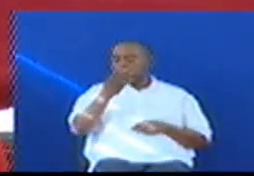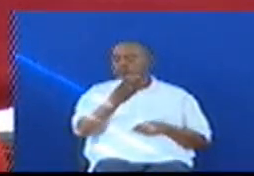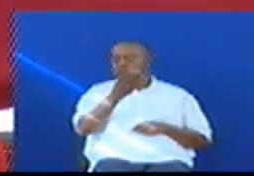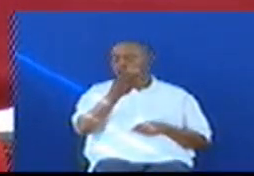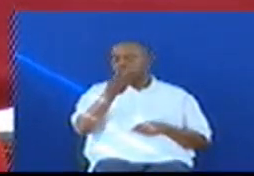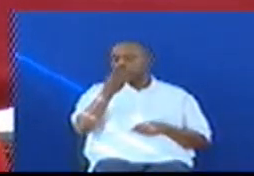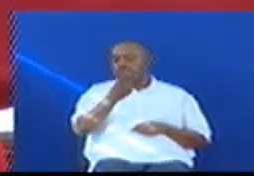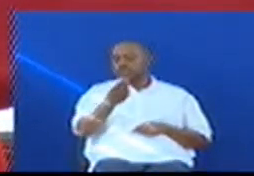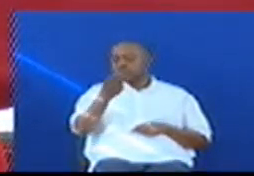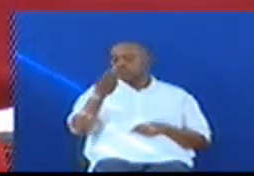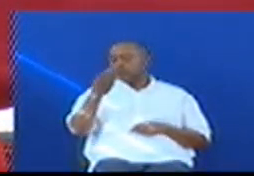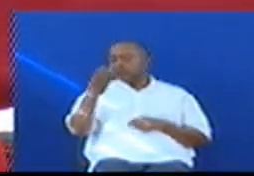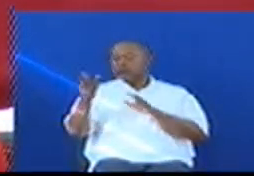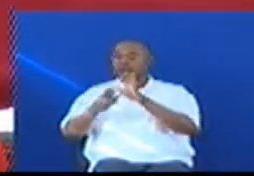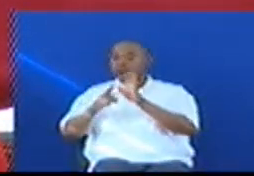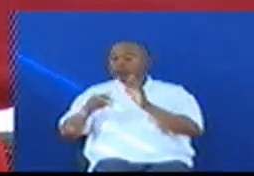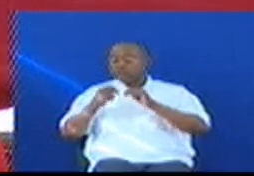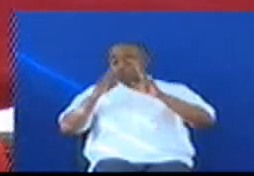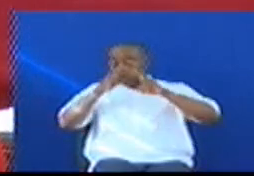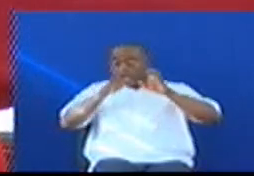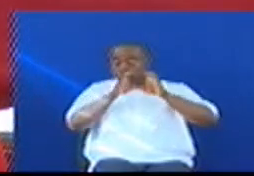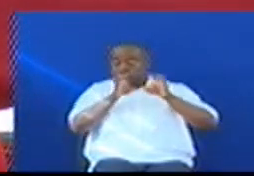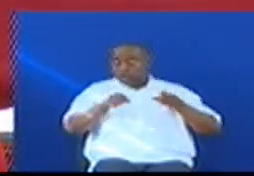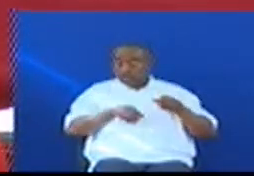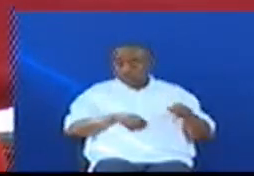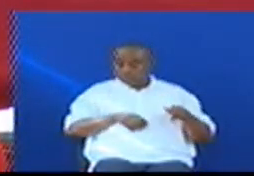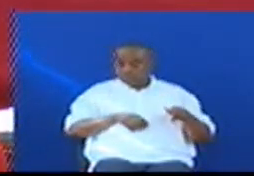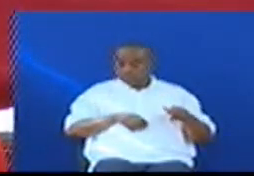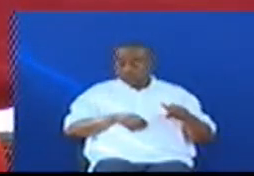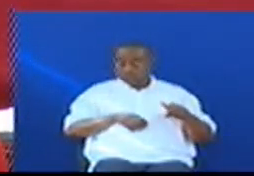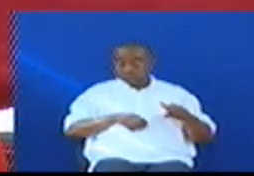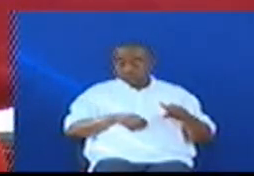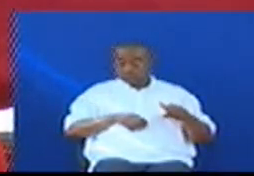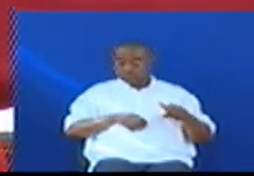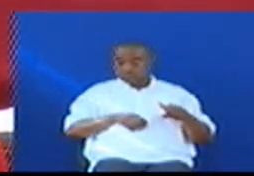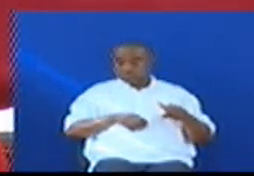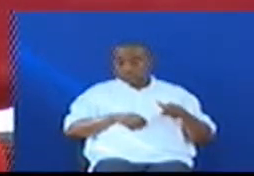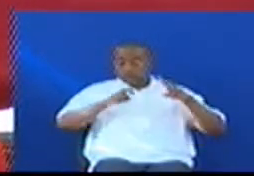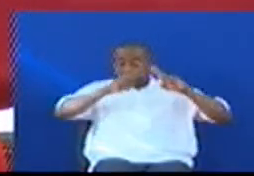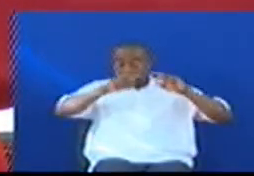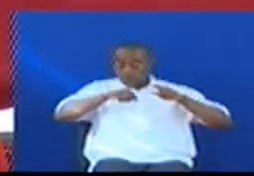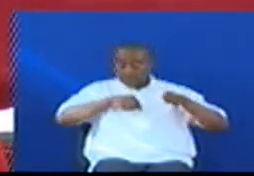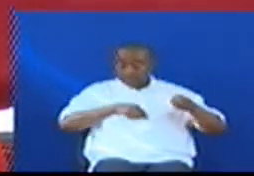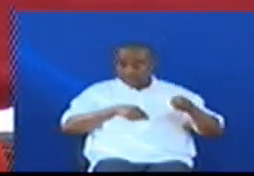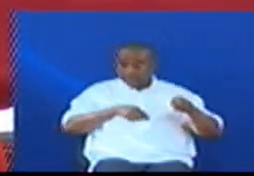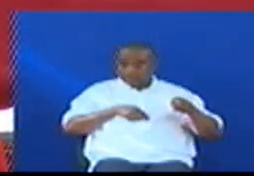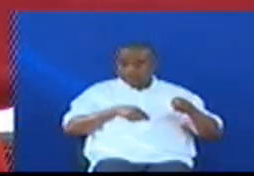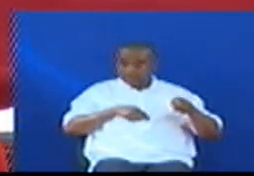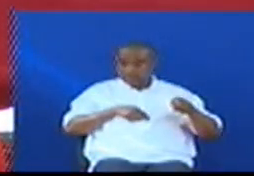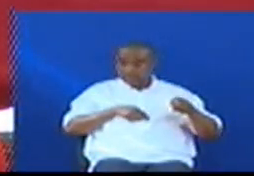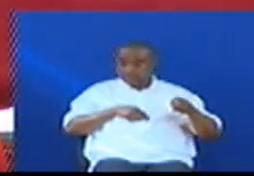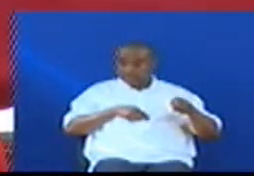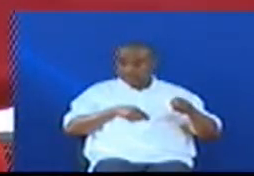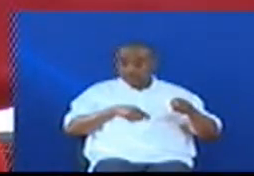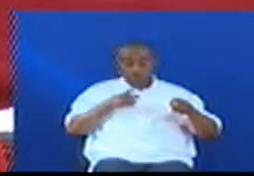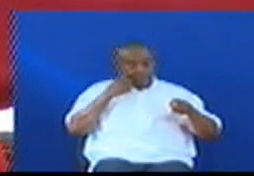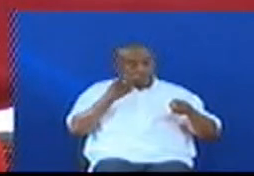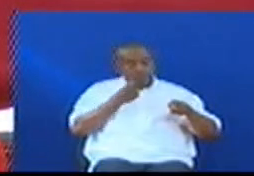Lakini ukaguzi maalum wa CAG ulipokagua Pride Tanzania kulikuwa hakuna